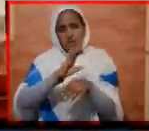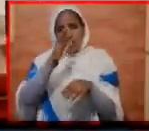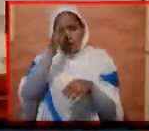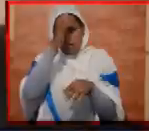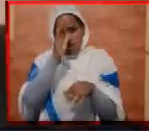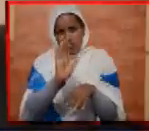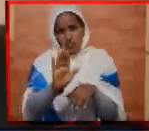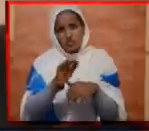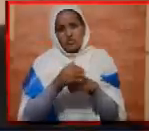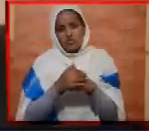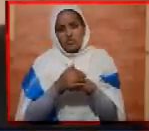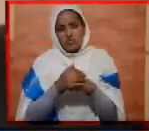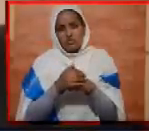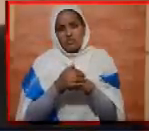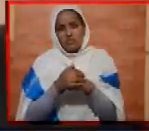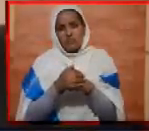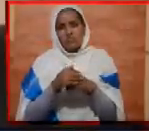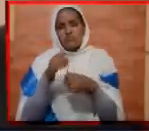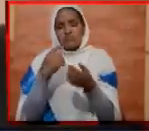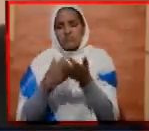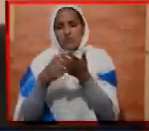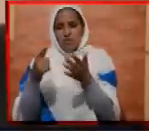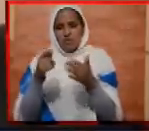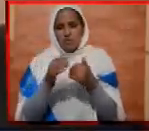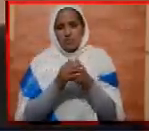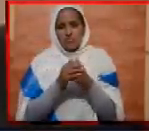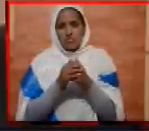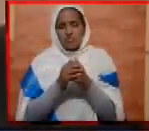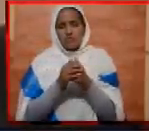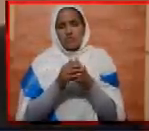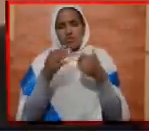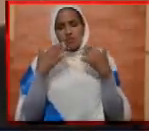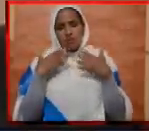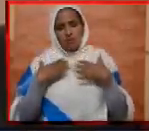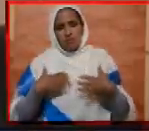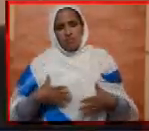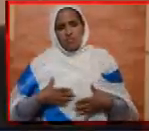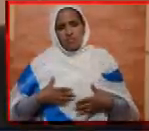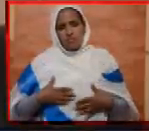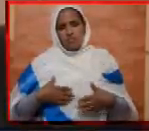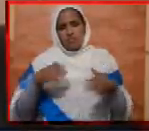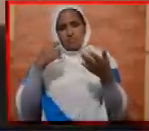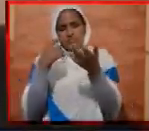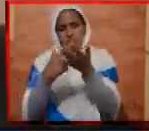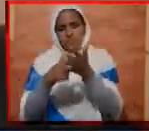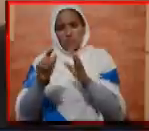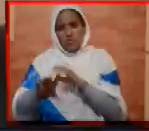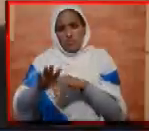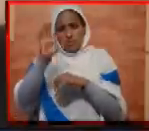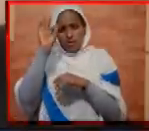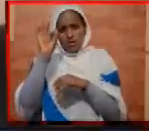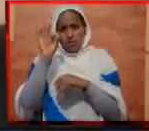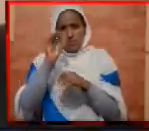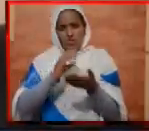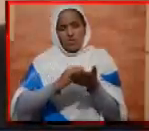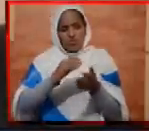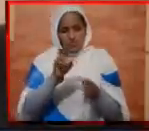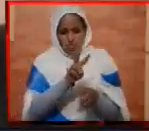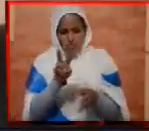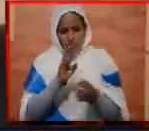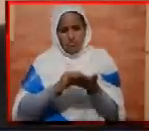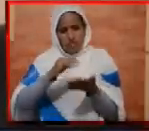المشاهدات التي تتمتع بها المشاهدات التي تتمتع بها المشاهدات التي تتمتع بها المشاهدات التي تتمتع